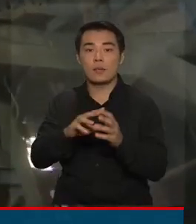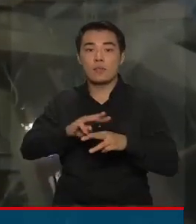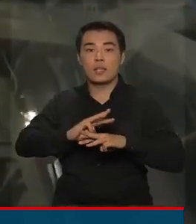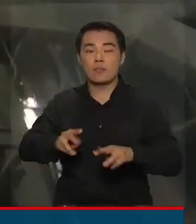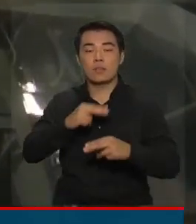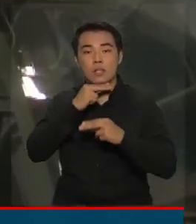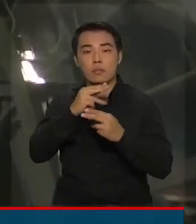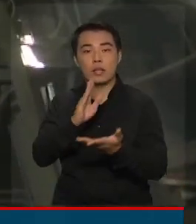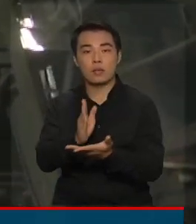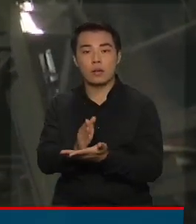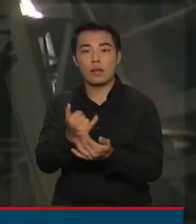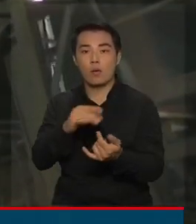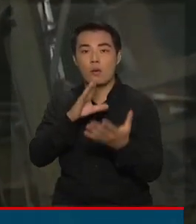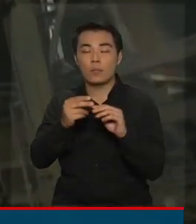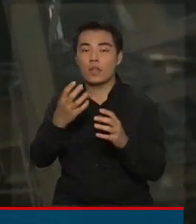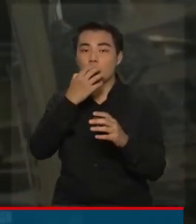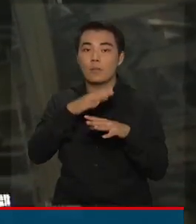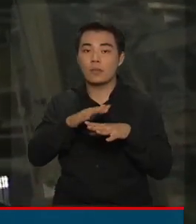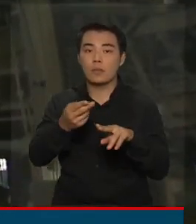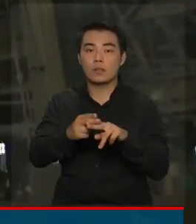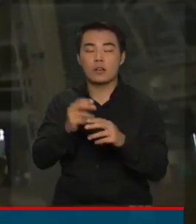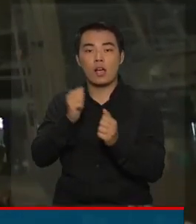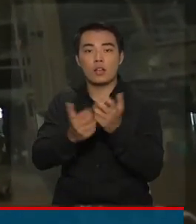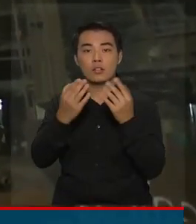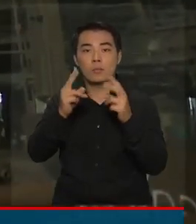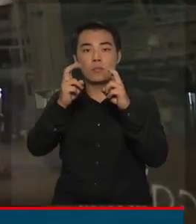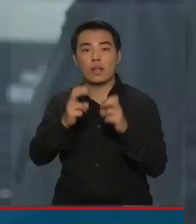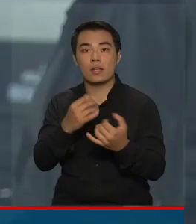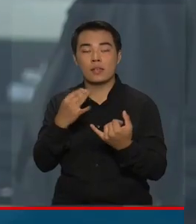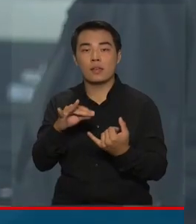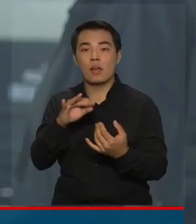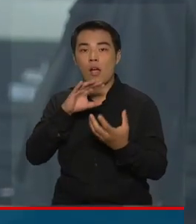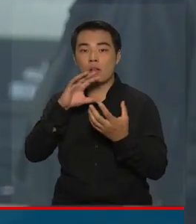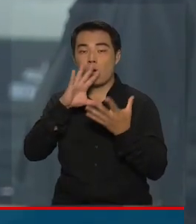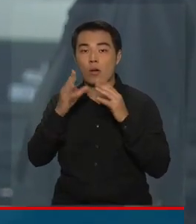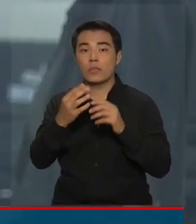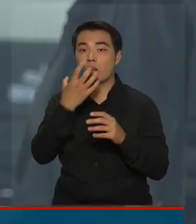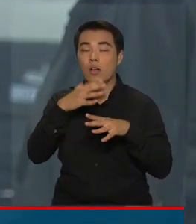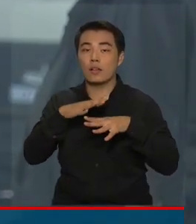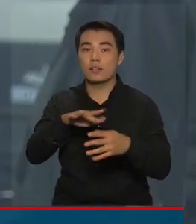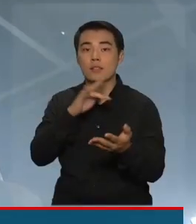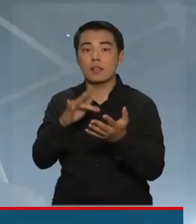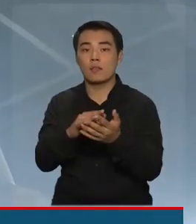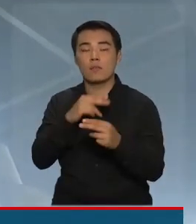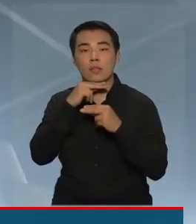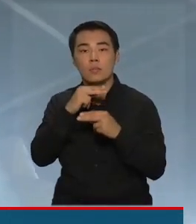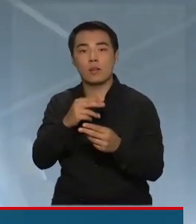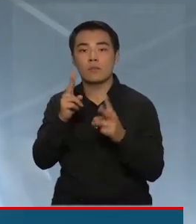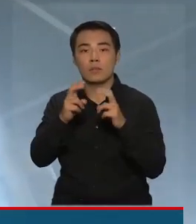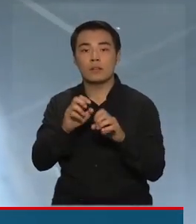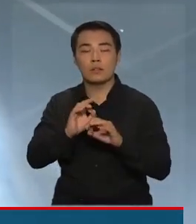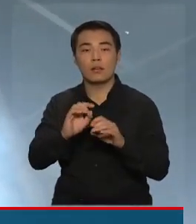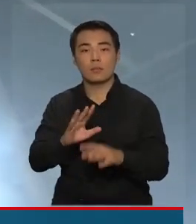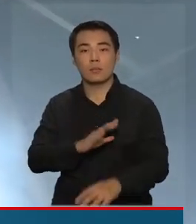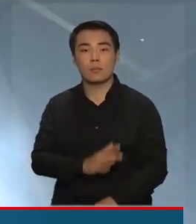министрлігінің назарында. Олар жылу нысандарына күнбе-күн тексеріс жүргізіп, жылыту орталықтарындағы жұмыс барысын бақылап отырғандарын жеткізді.